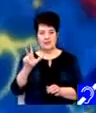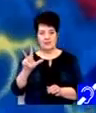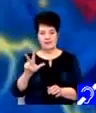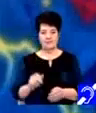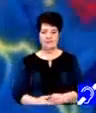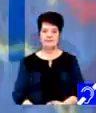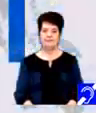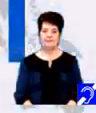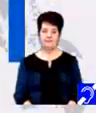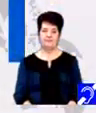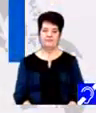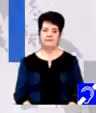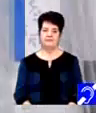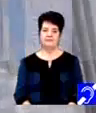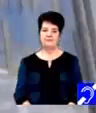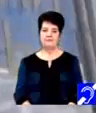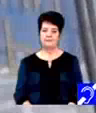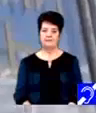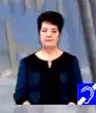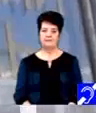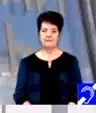câteva titluri.